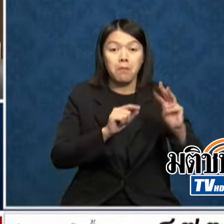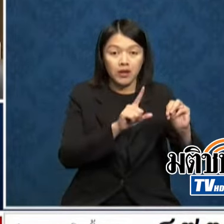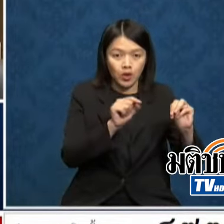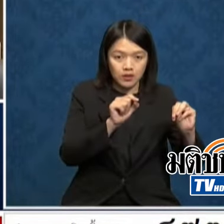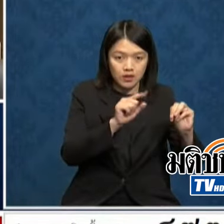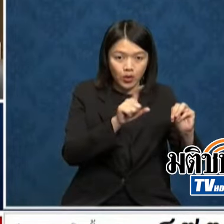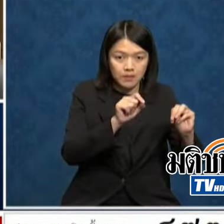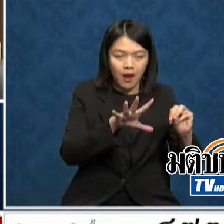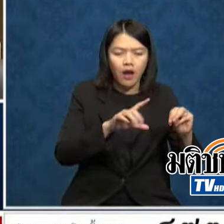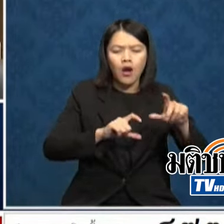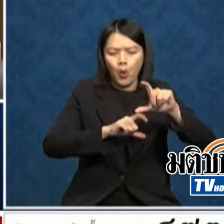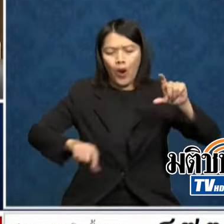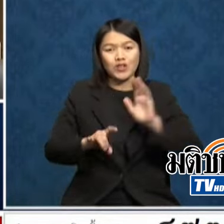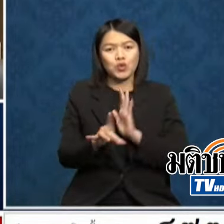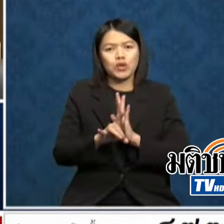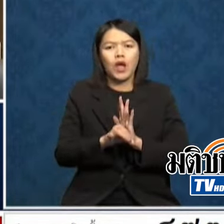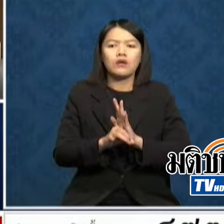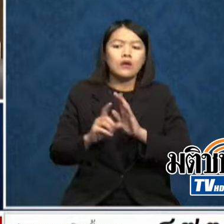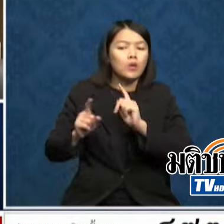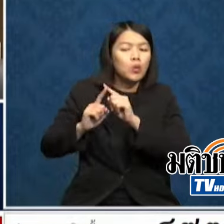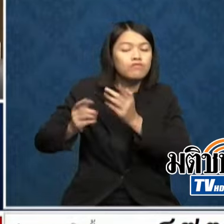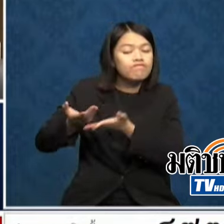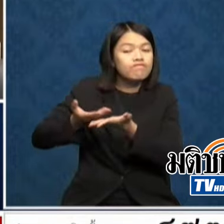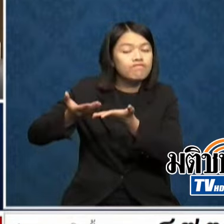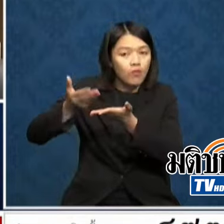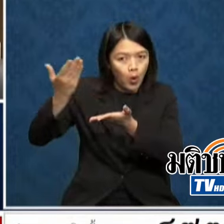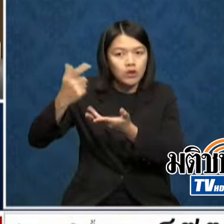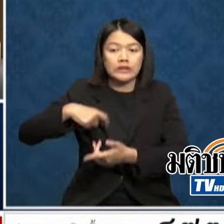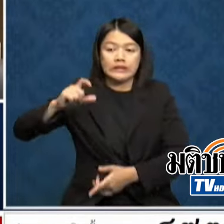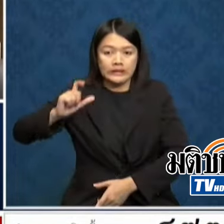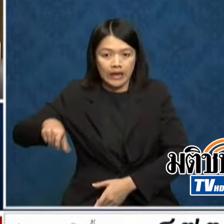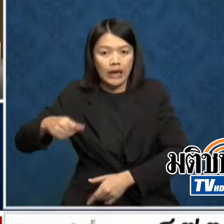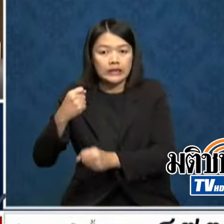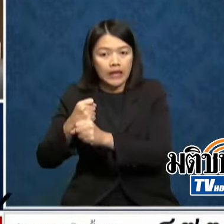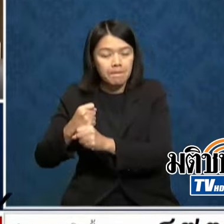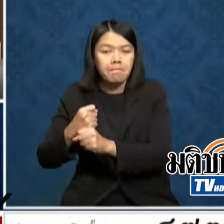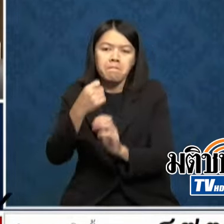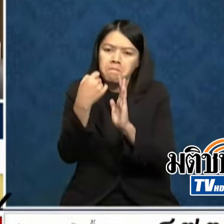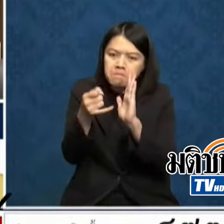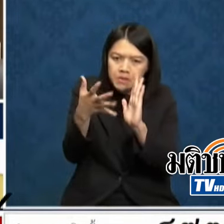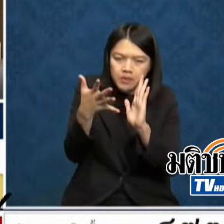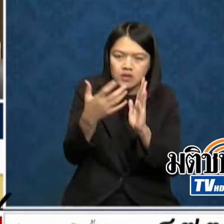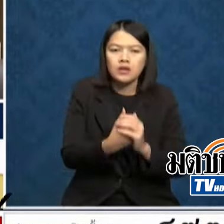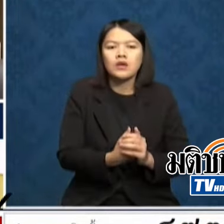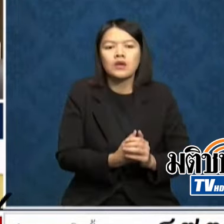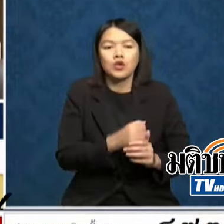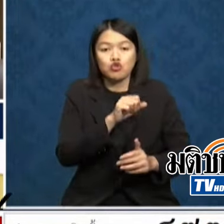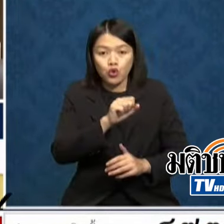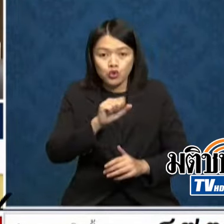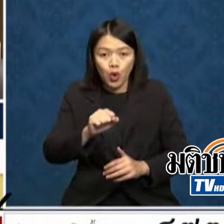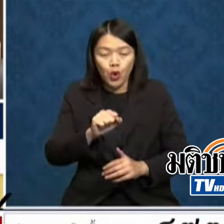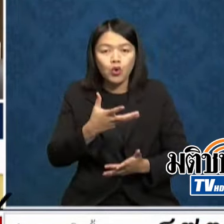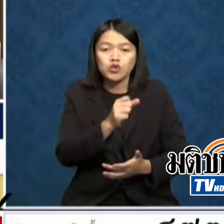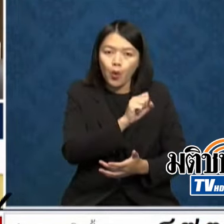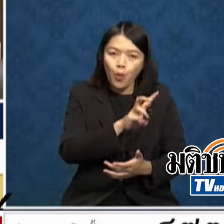สุดท้ายนี่เผื่อว่าตกลงก็ได้ว่าศาลนะการดำเนินคดีไม่เสียหายแล้วฝ่ายสมาชิกสภาผู้แทนก็